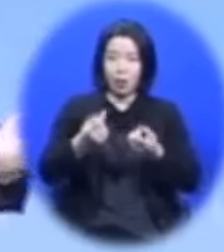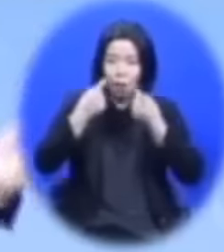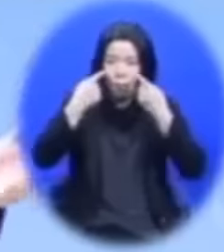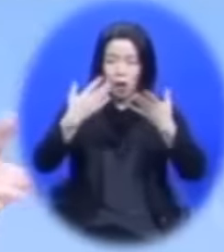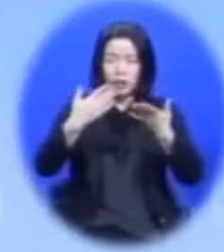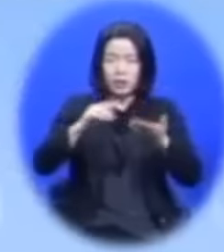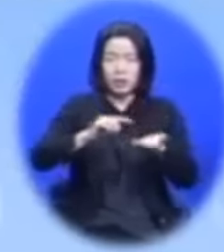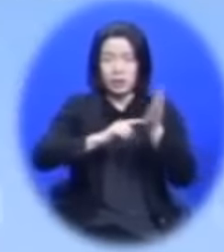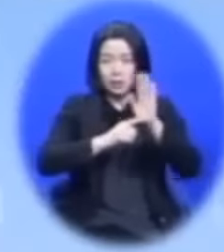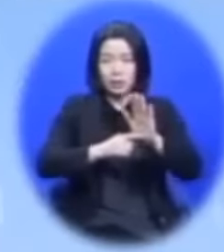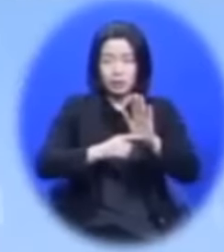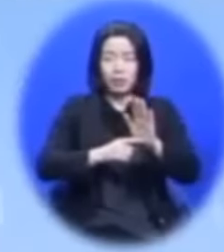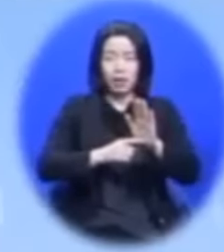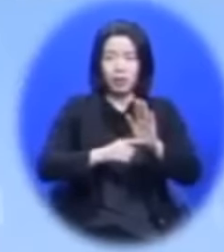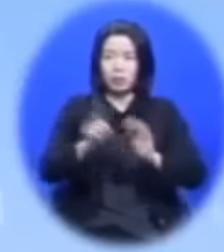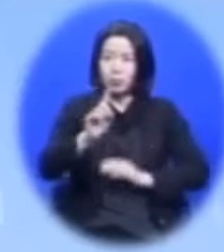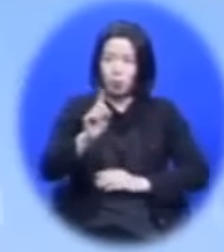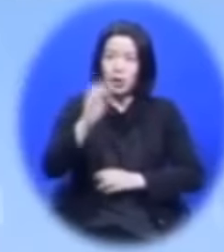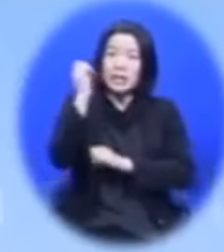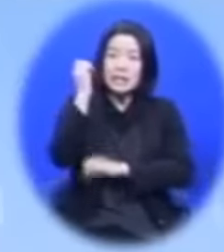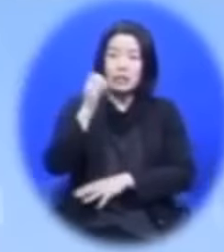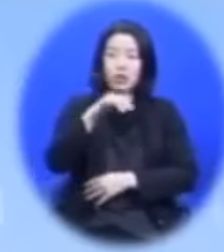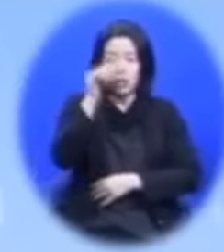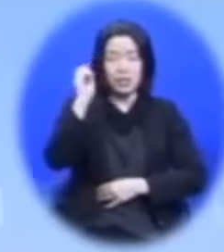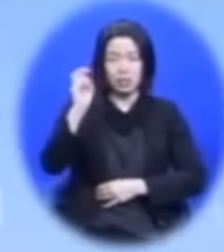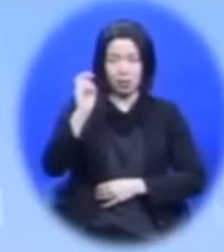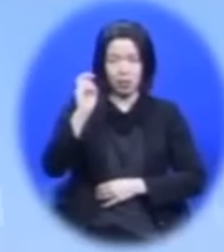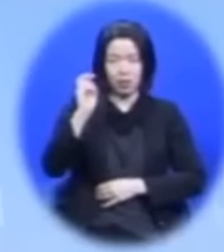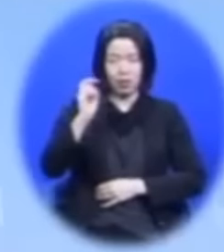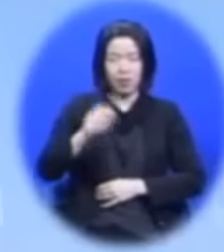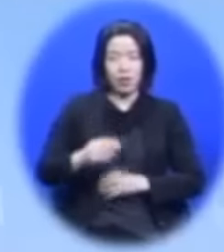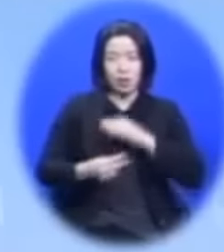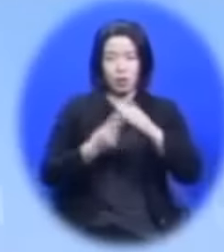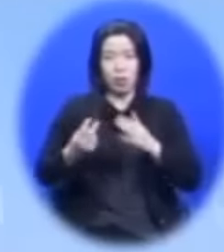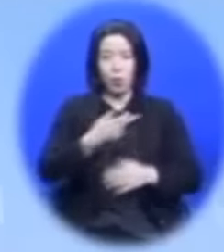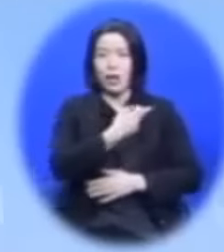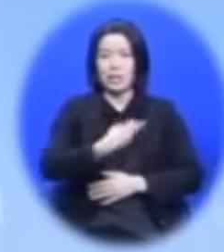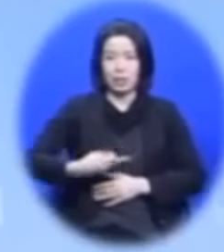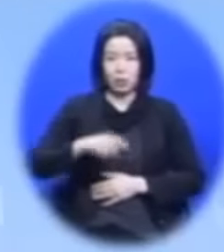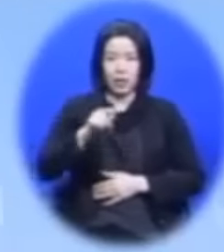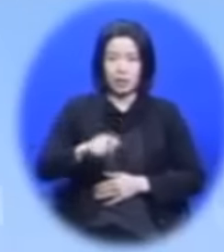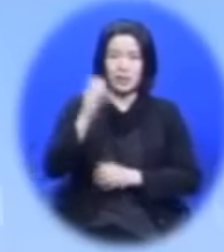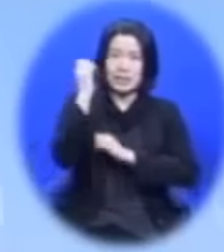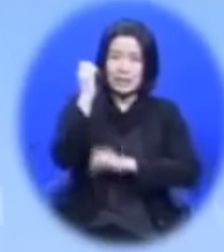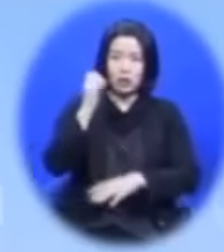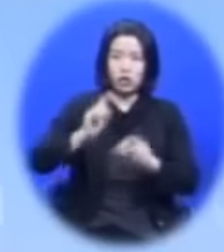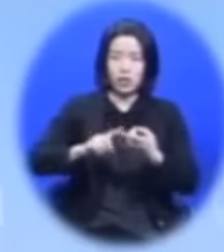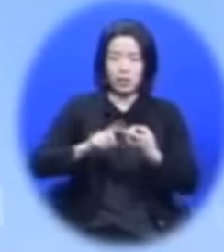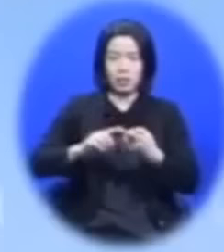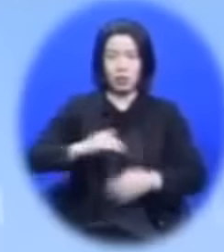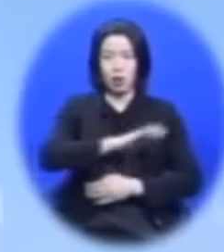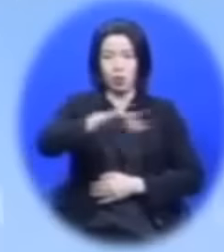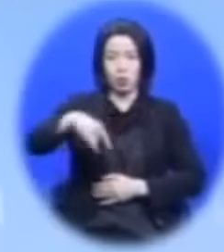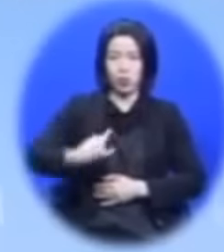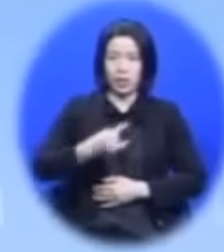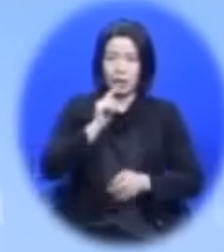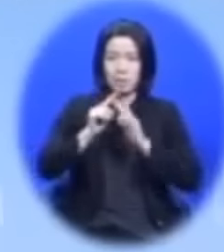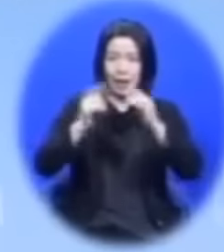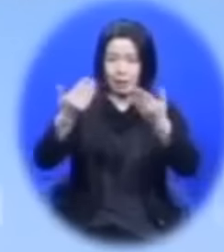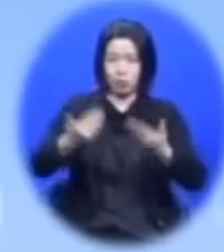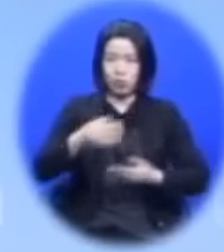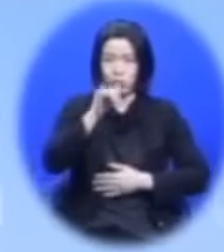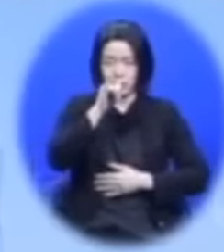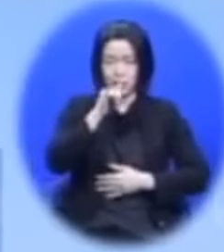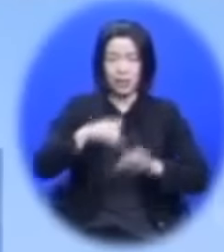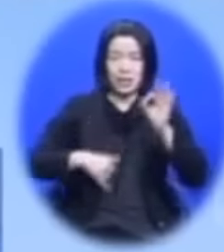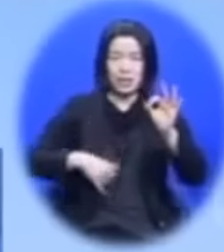무언가 기준이 있을 거 아니겠습니까? 요한 사도가 그 기준에 대하여 우리에게 오늘 말씀을 하고 있습니다.